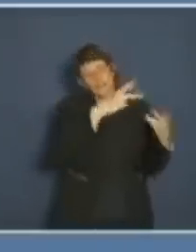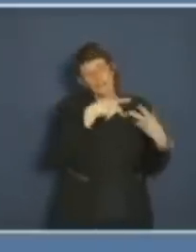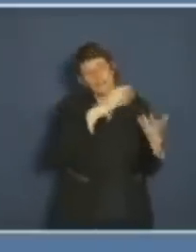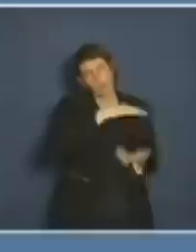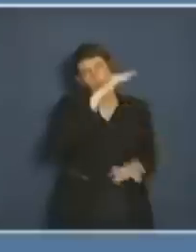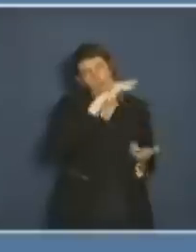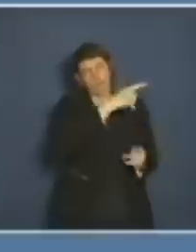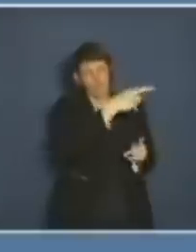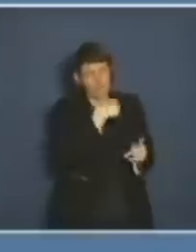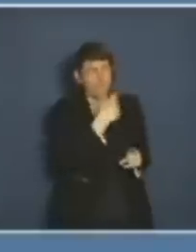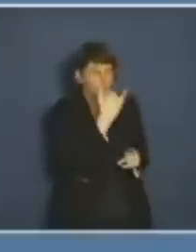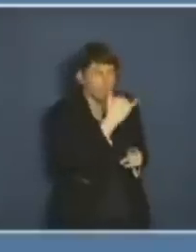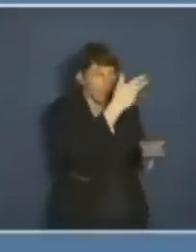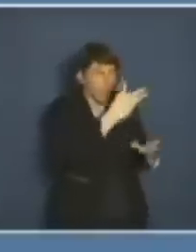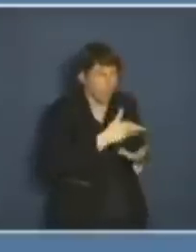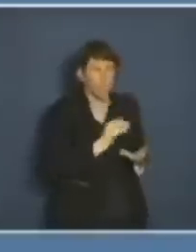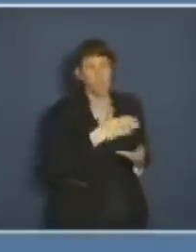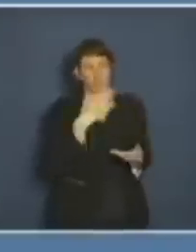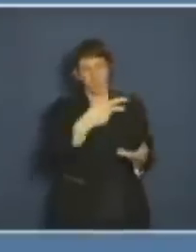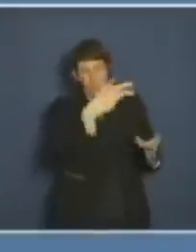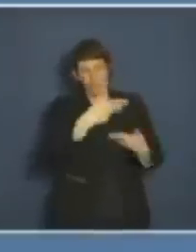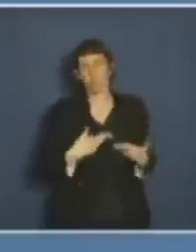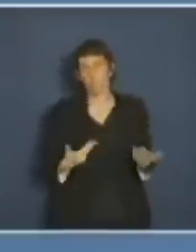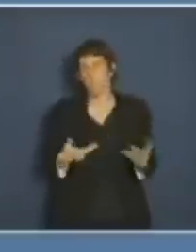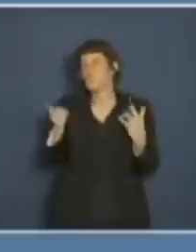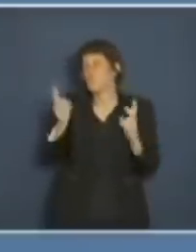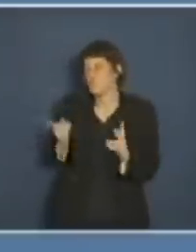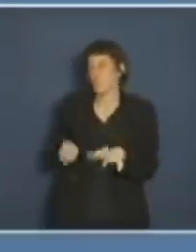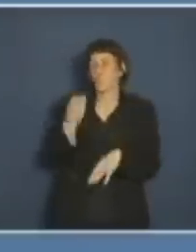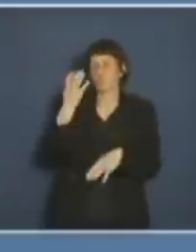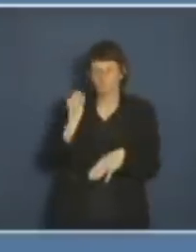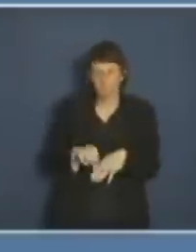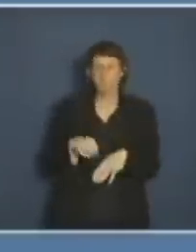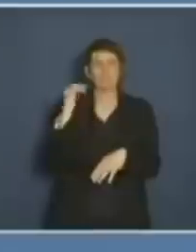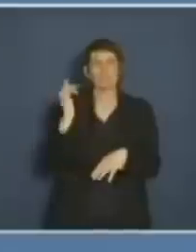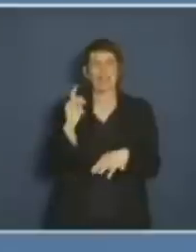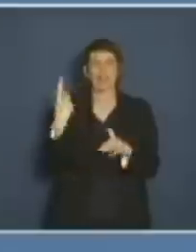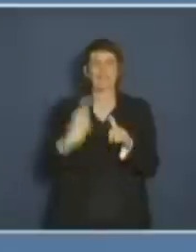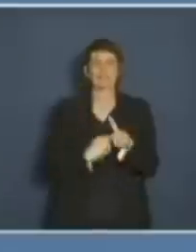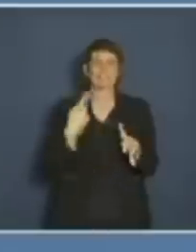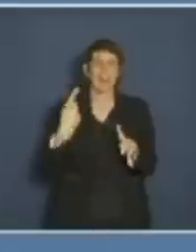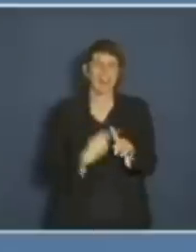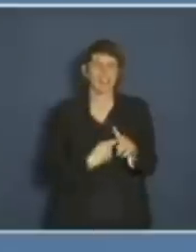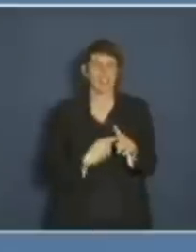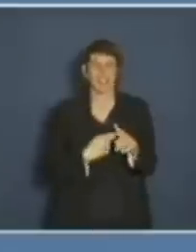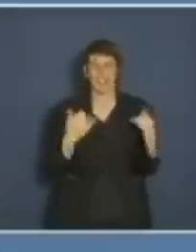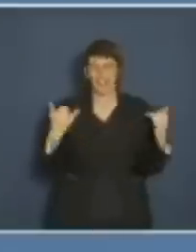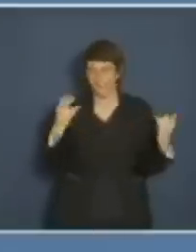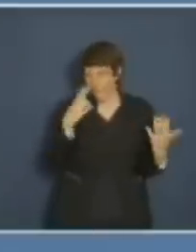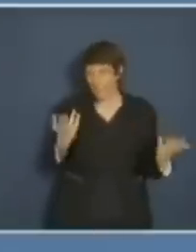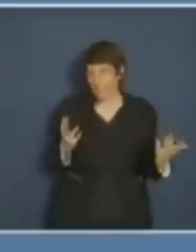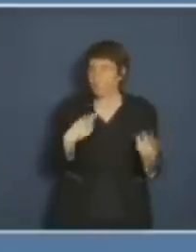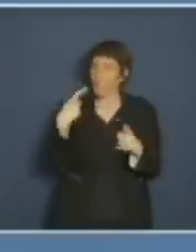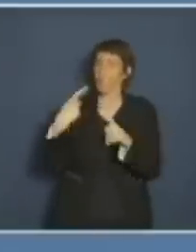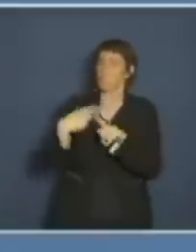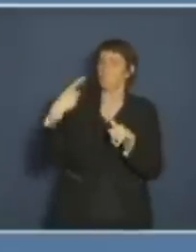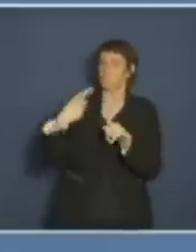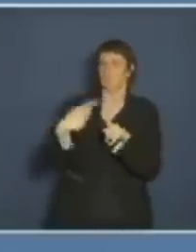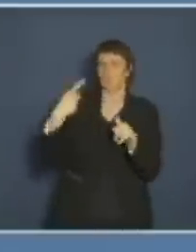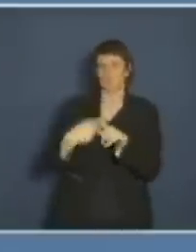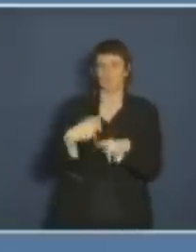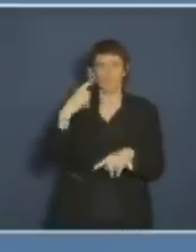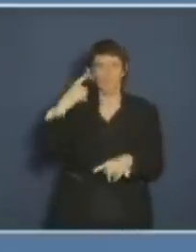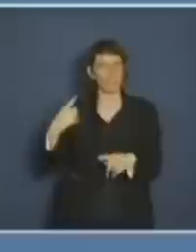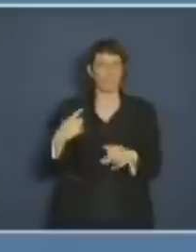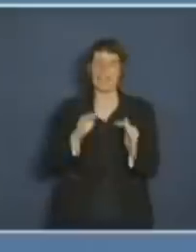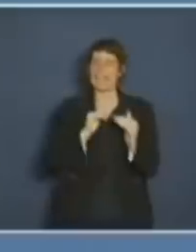gelegentlich erst später kommen. Das ist richtig. Aber die Zahlen sind so, dass wir sehr zuversichtlich sein können, dass wir eben nicht